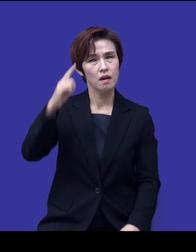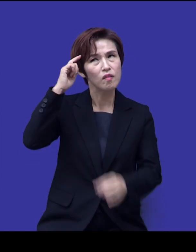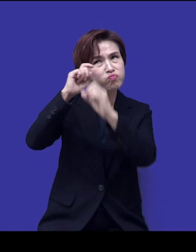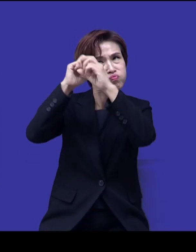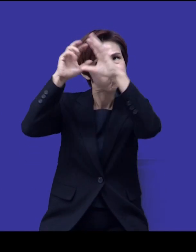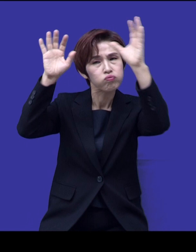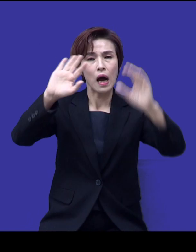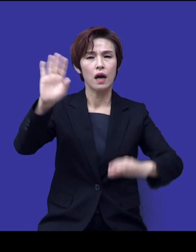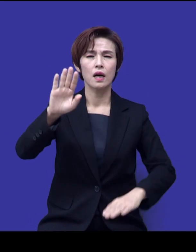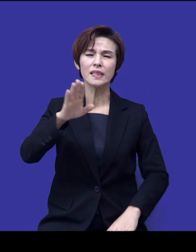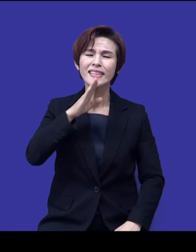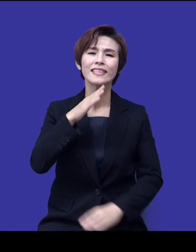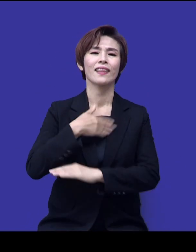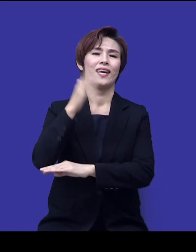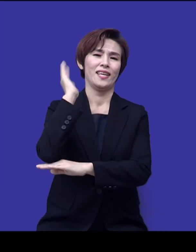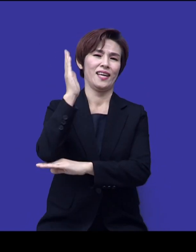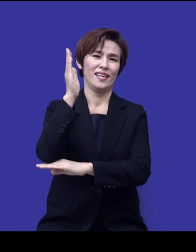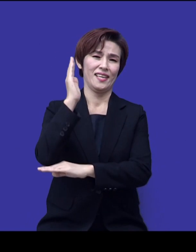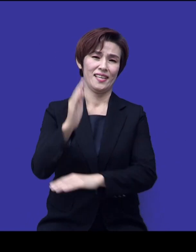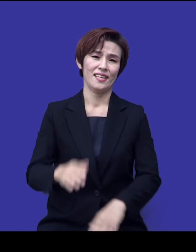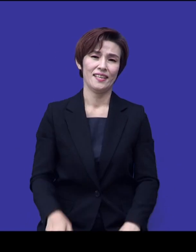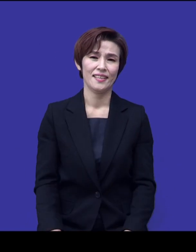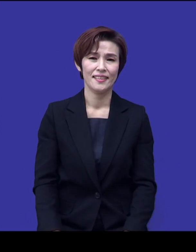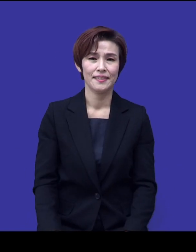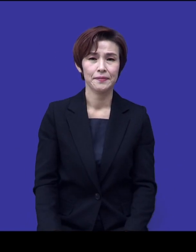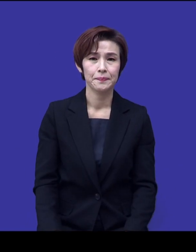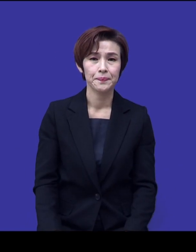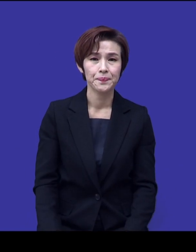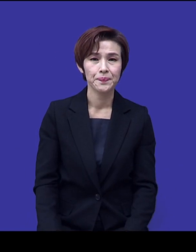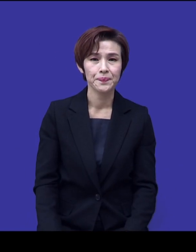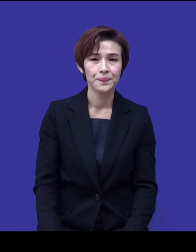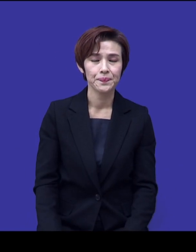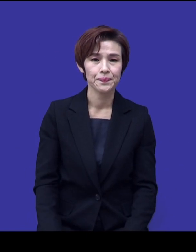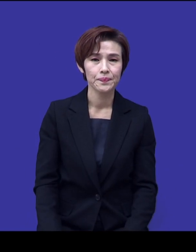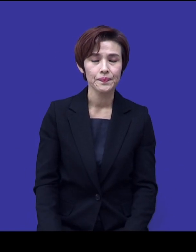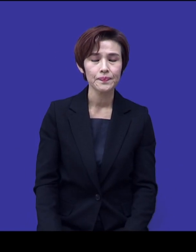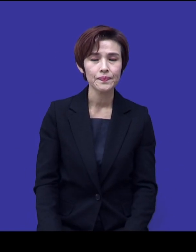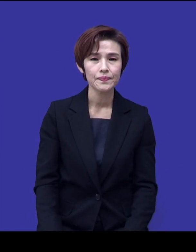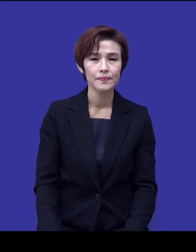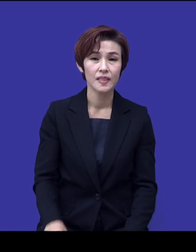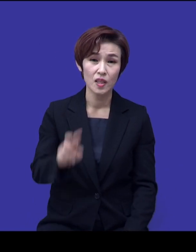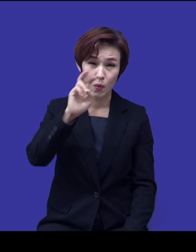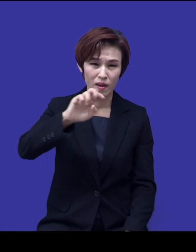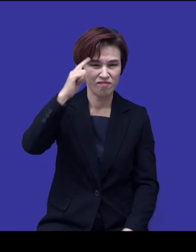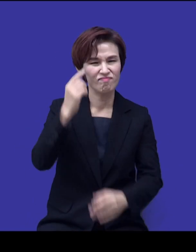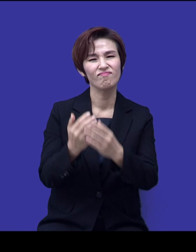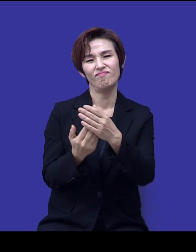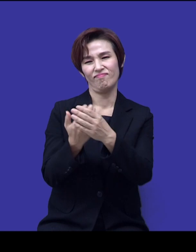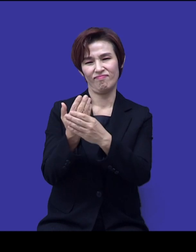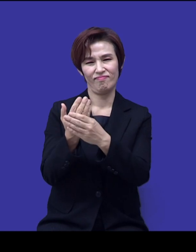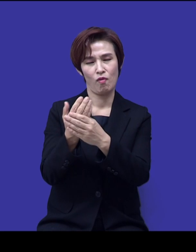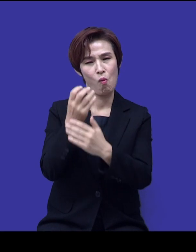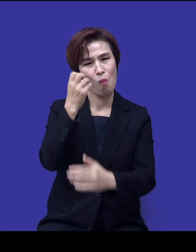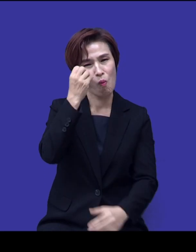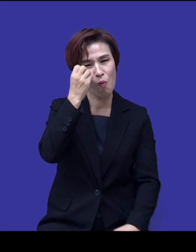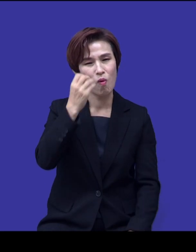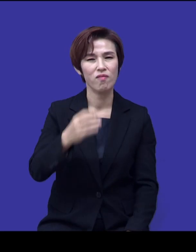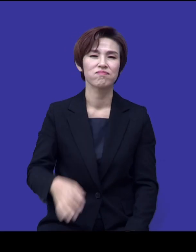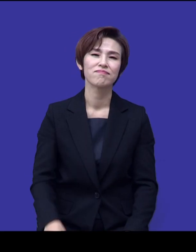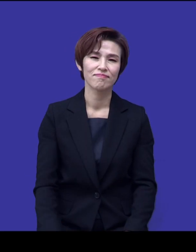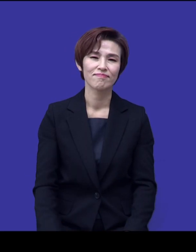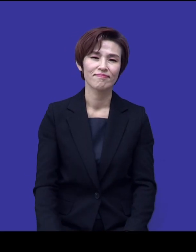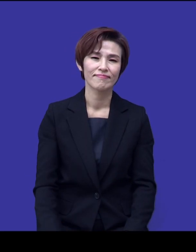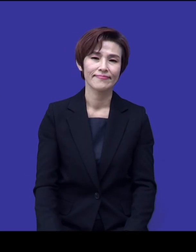뭐 잃었던 생명을 찾았어요가 아니더라고요. 왜 그렇게 떠올랐을까 그게? 아, 나도 저도 신기해요. 찬송이